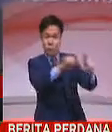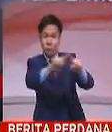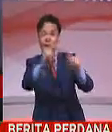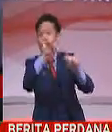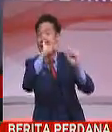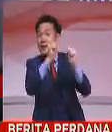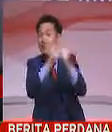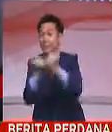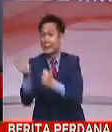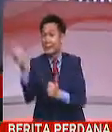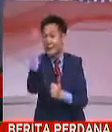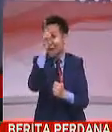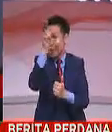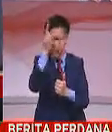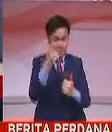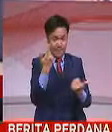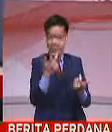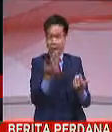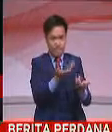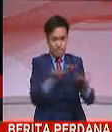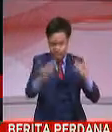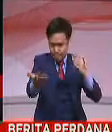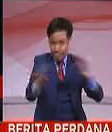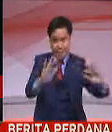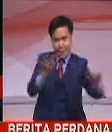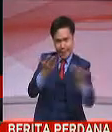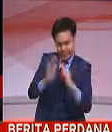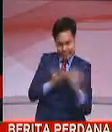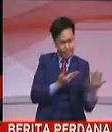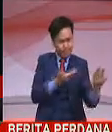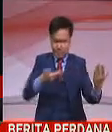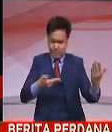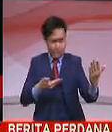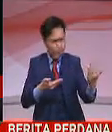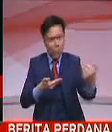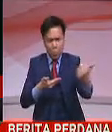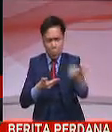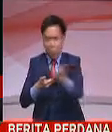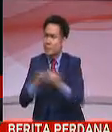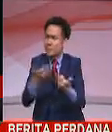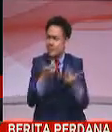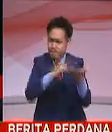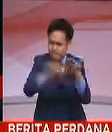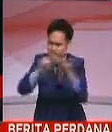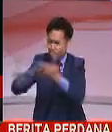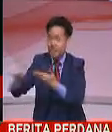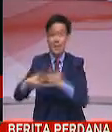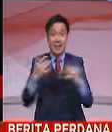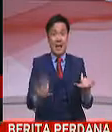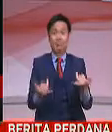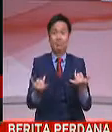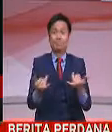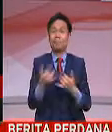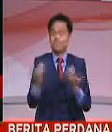kerajaan menggunakan konsep integrasi data. Banci kali ini berbeza dengan banci terdahulu, yang mana banci kini ini juga